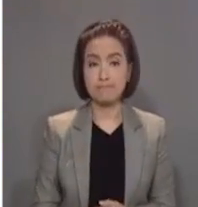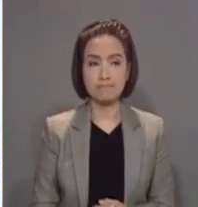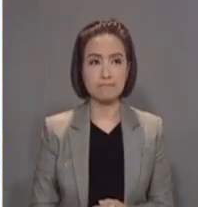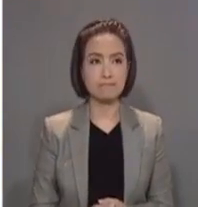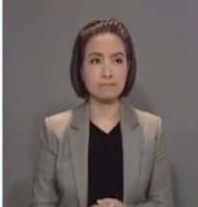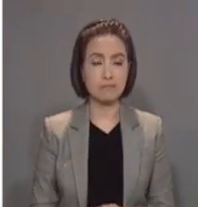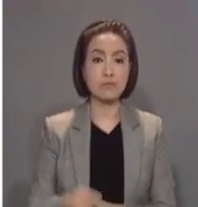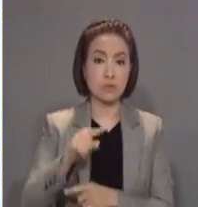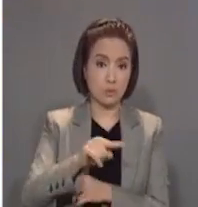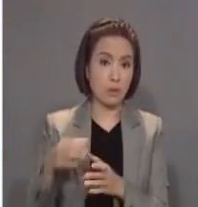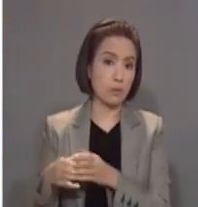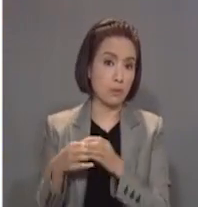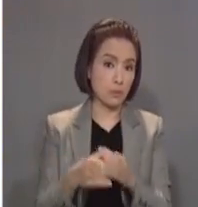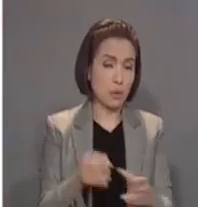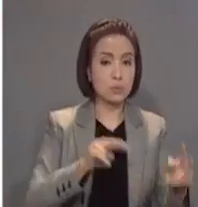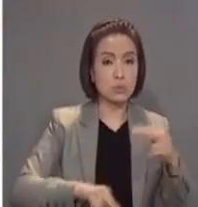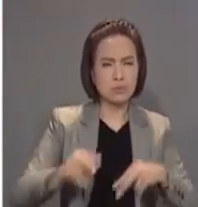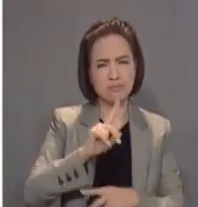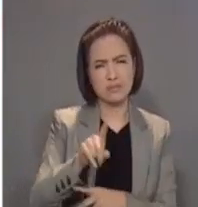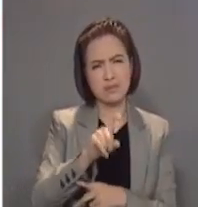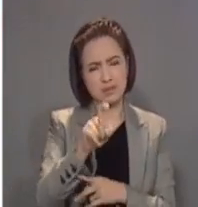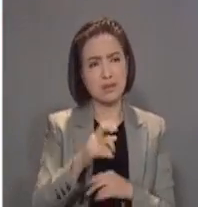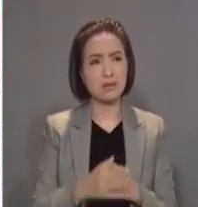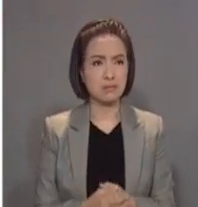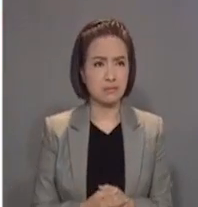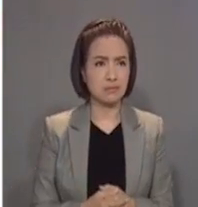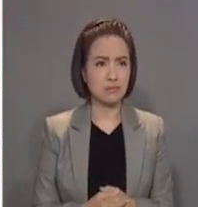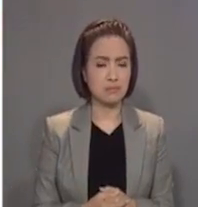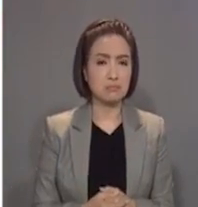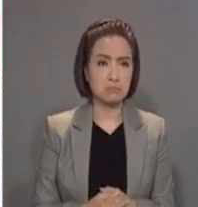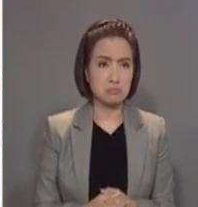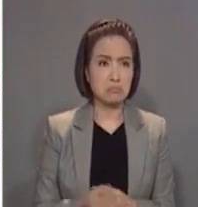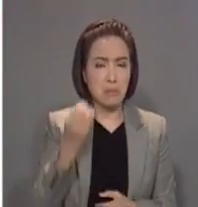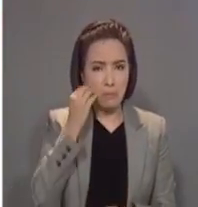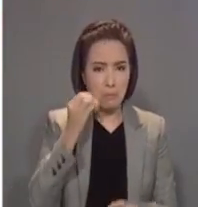าที่เข้าไปตรวจสอบก็ว่ากันไปแต่ว่าคำถามคือเปิดมาขนาดนี้นานแค่ไหนแล้ว